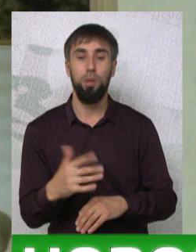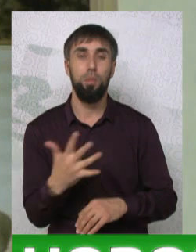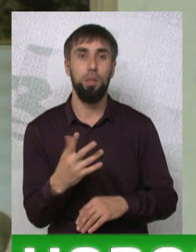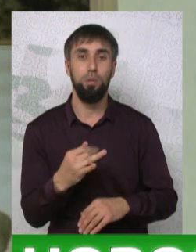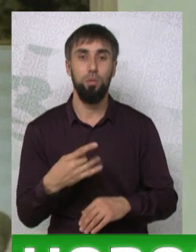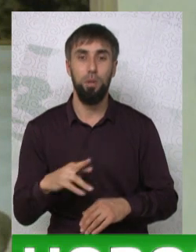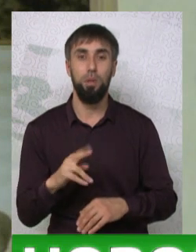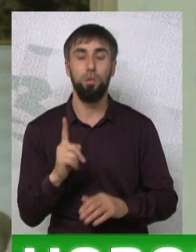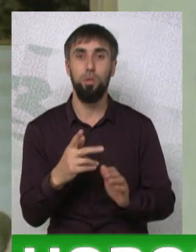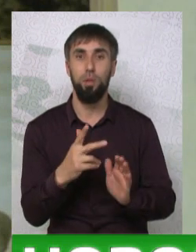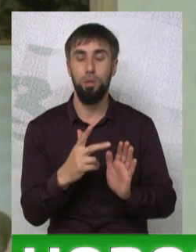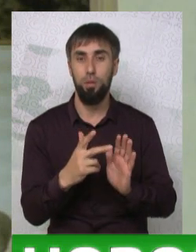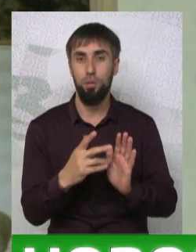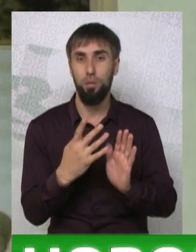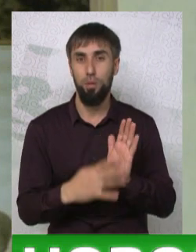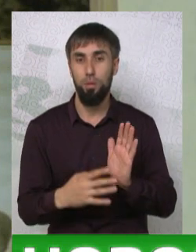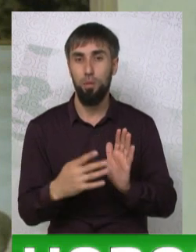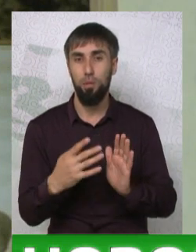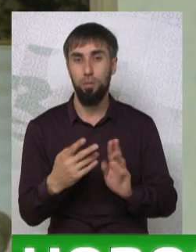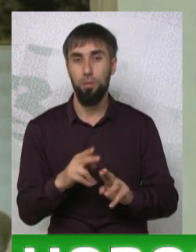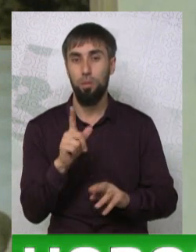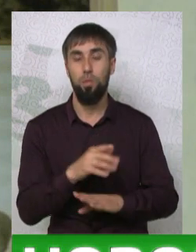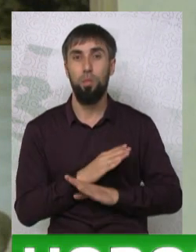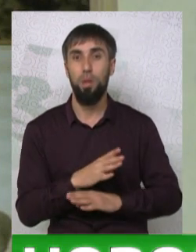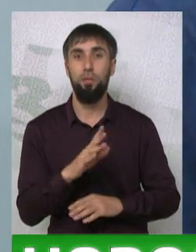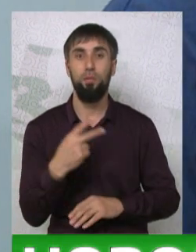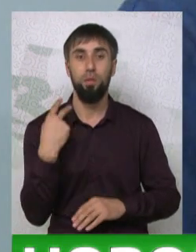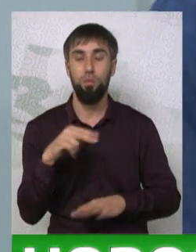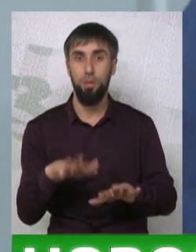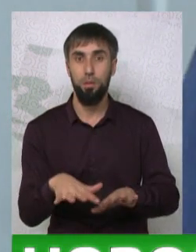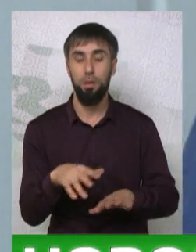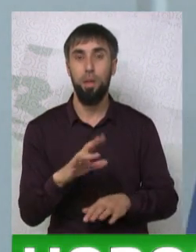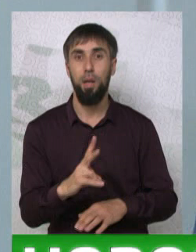5 июля 1938 года он умер в тюрьме НКВД.